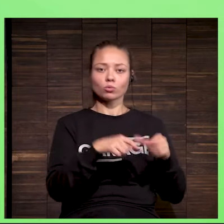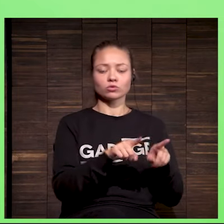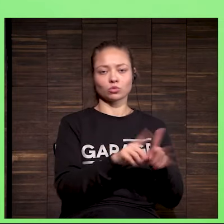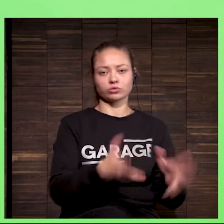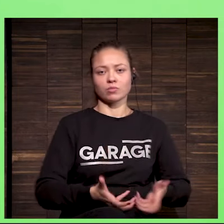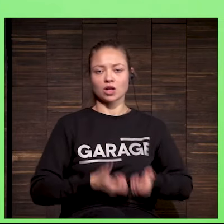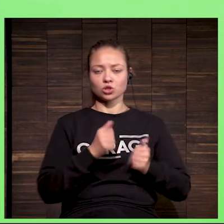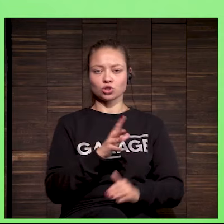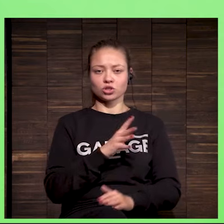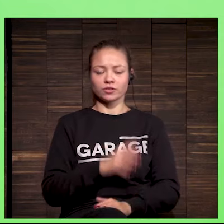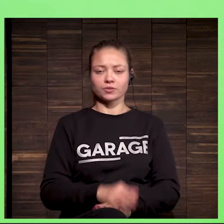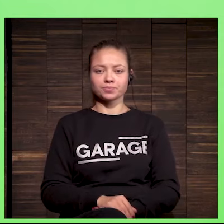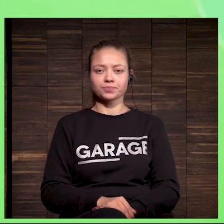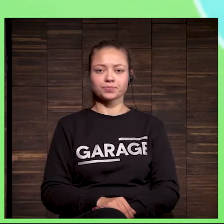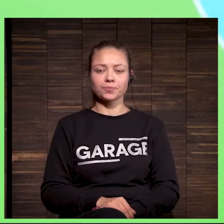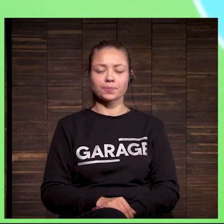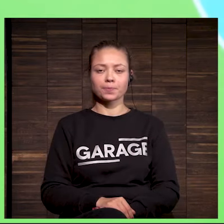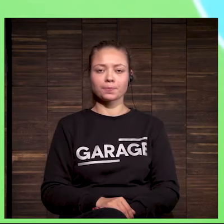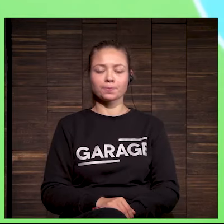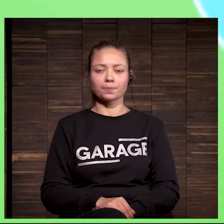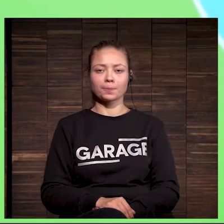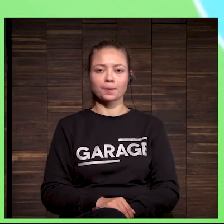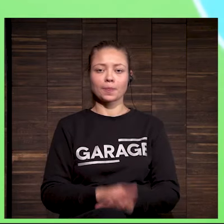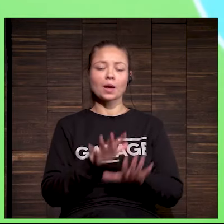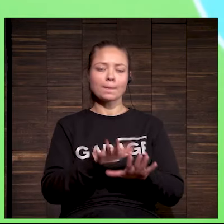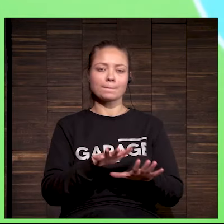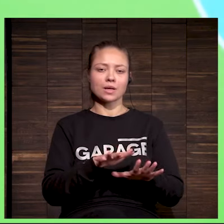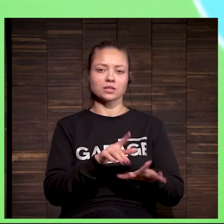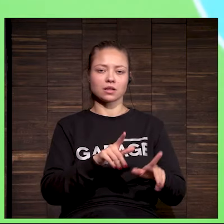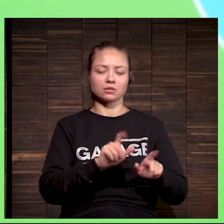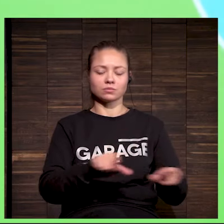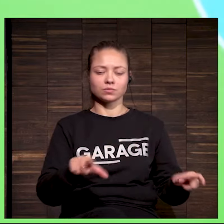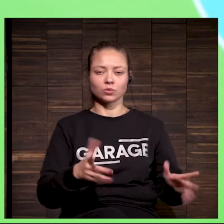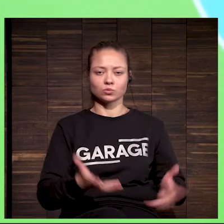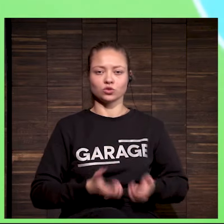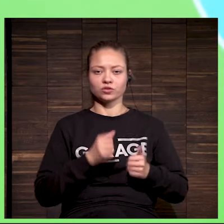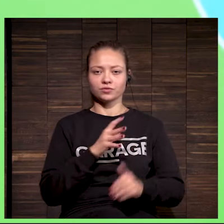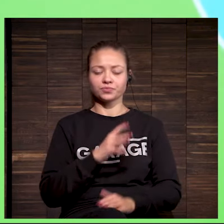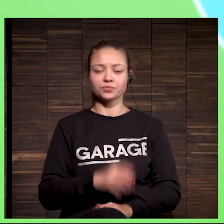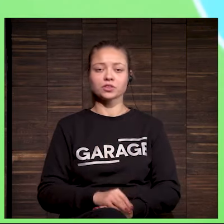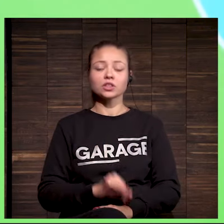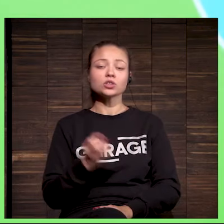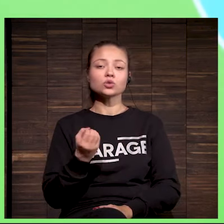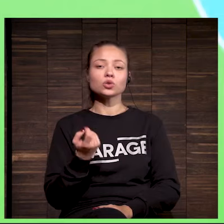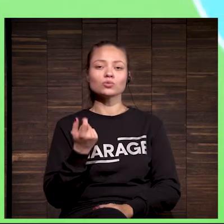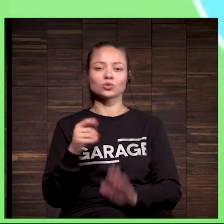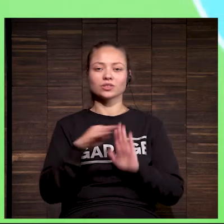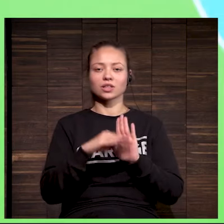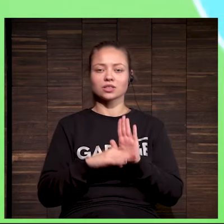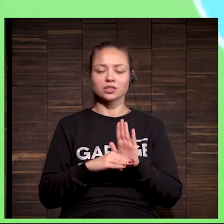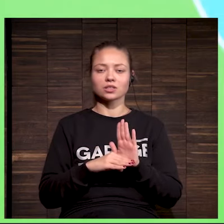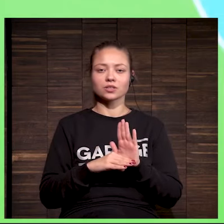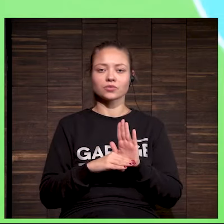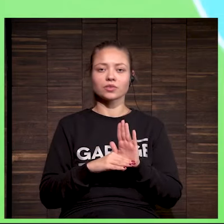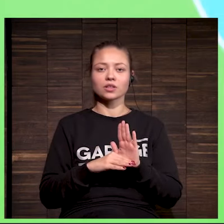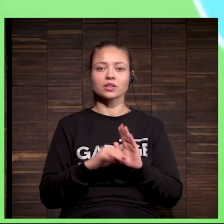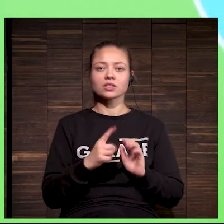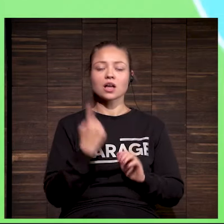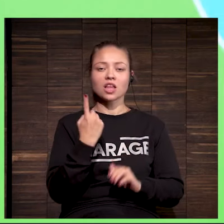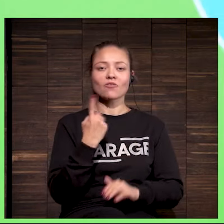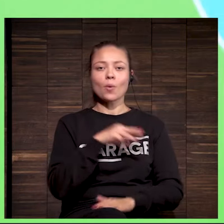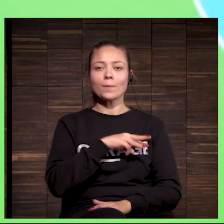и обществом местные сообщества еще немного статистики из одного